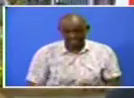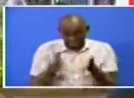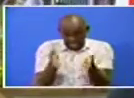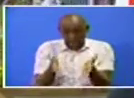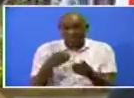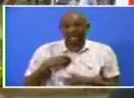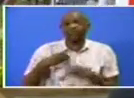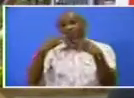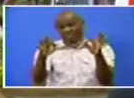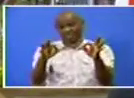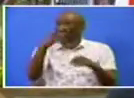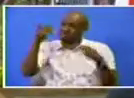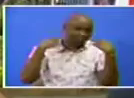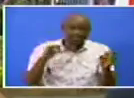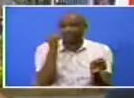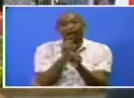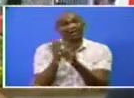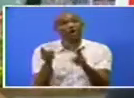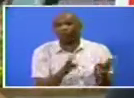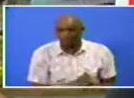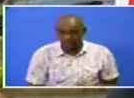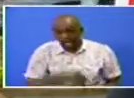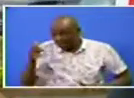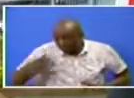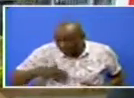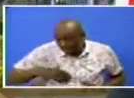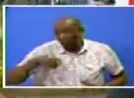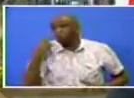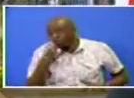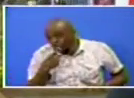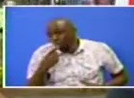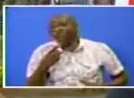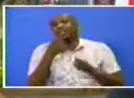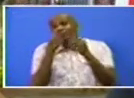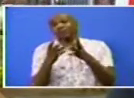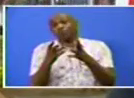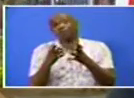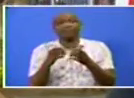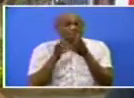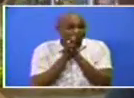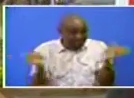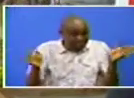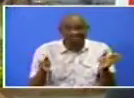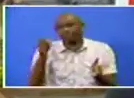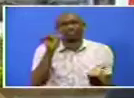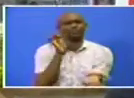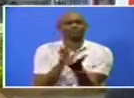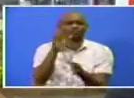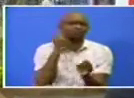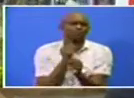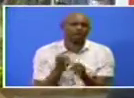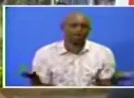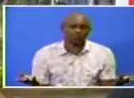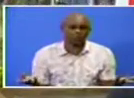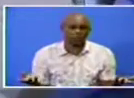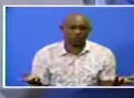free, wanafanya kazi, na wale wengine whistleblowers wenyewe they've been expelled from the county.